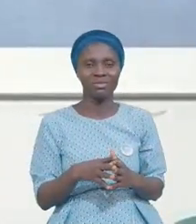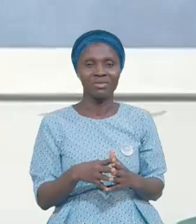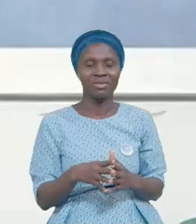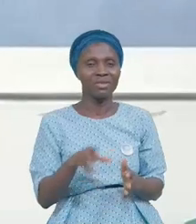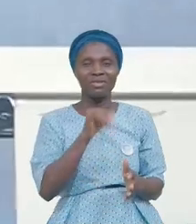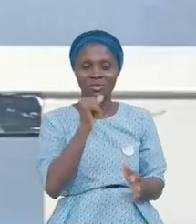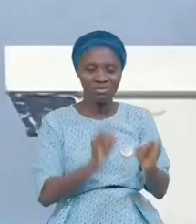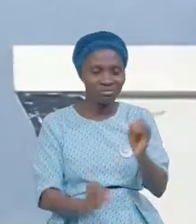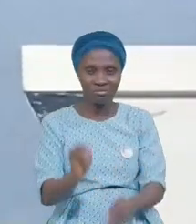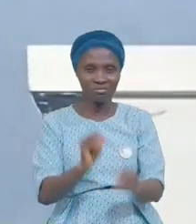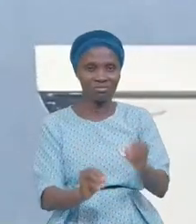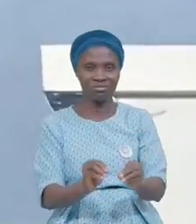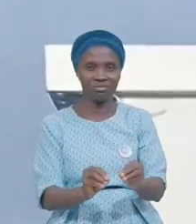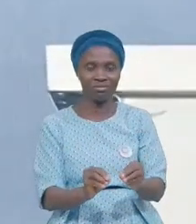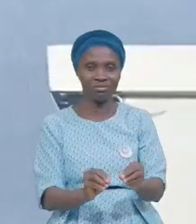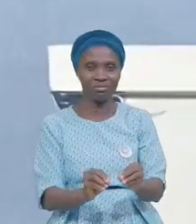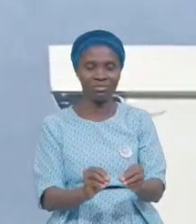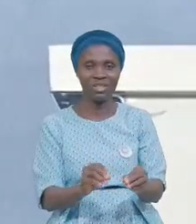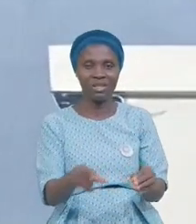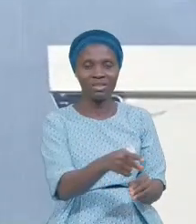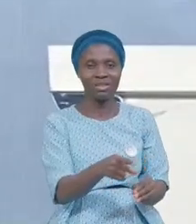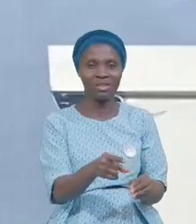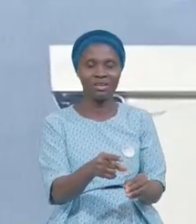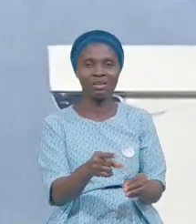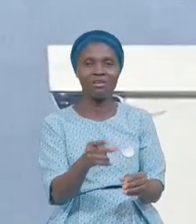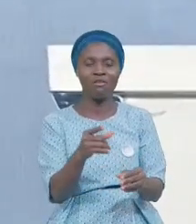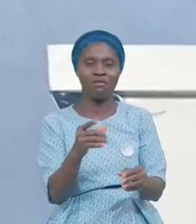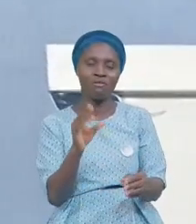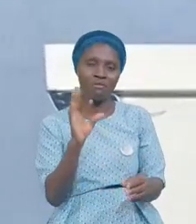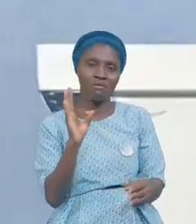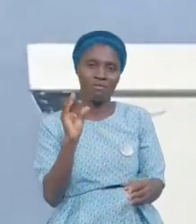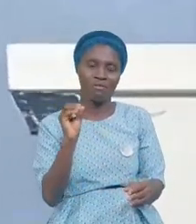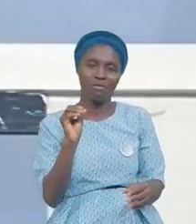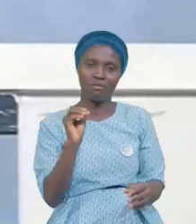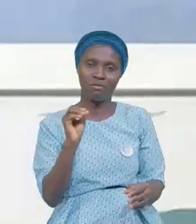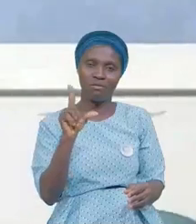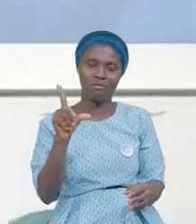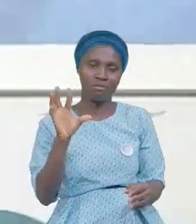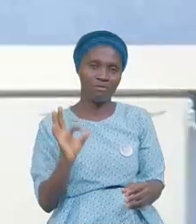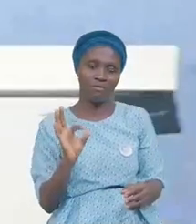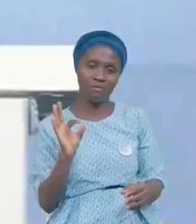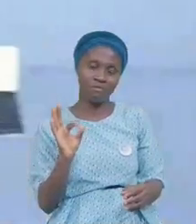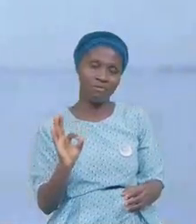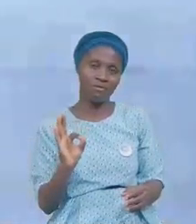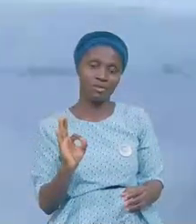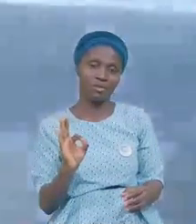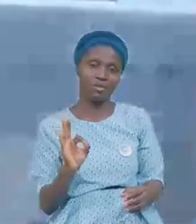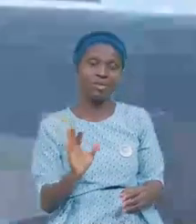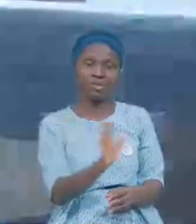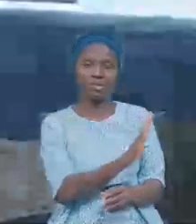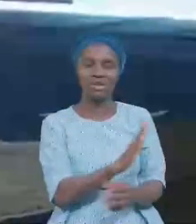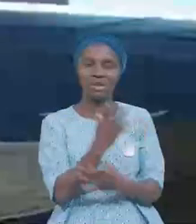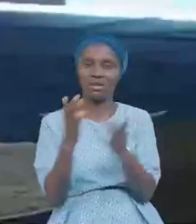croisent les bras. Ils cachent leur talent. Ils sont simplement là, regardant ceux